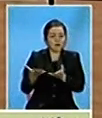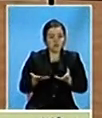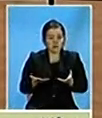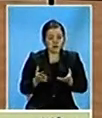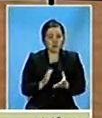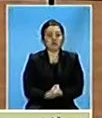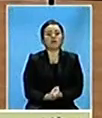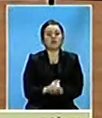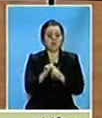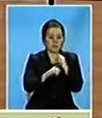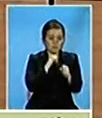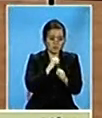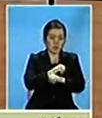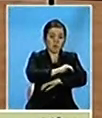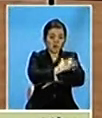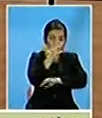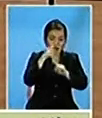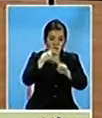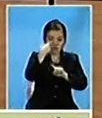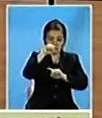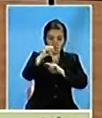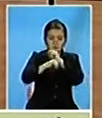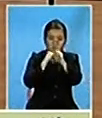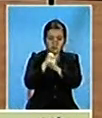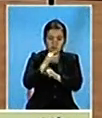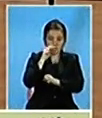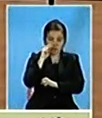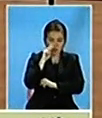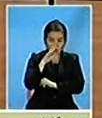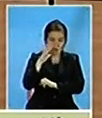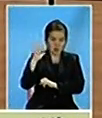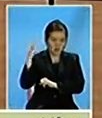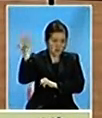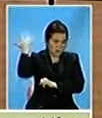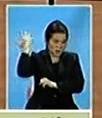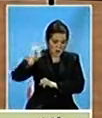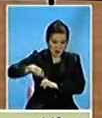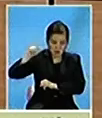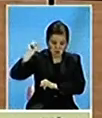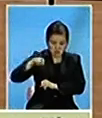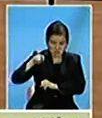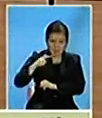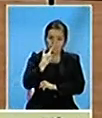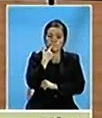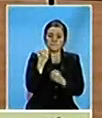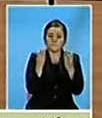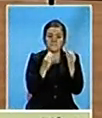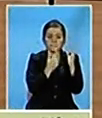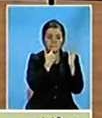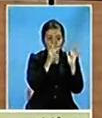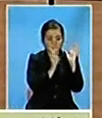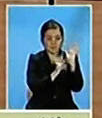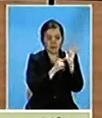ตุลาคม2555ได้มีคำพิพากษาศาลปกครองกลางในคดีหมายเลขแดงที่